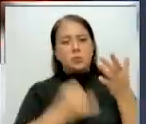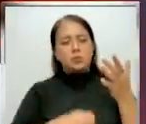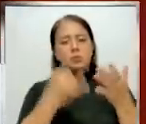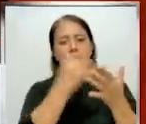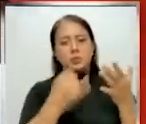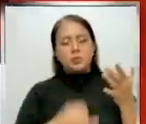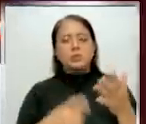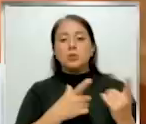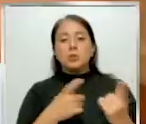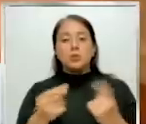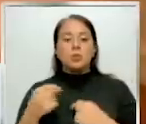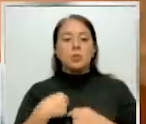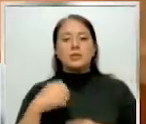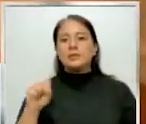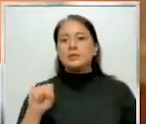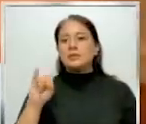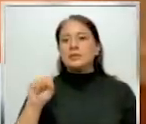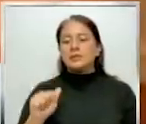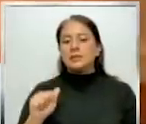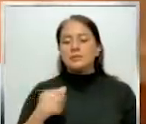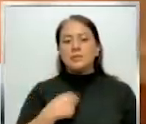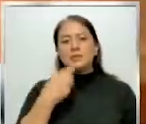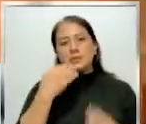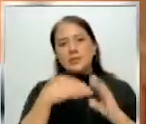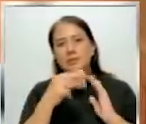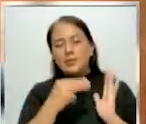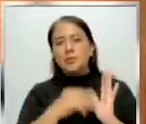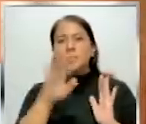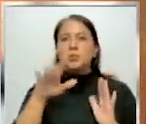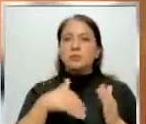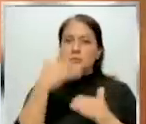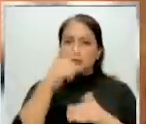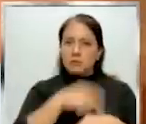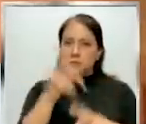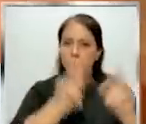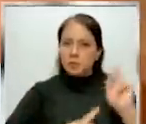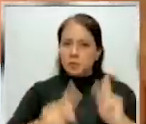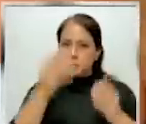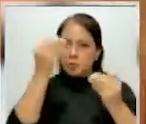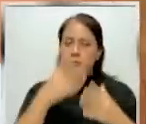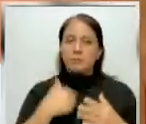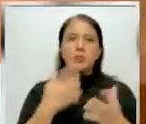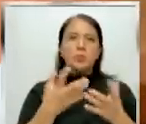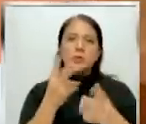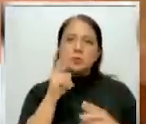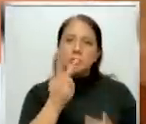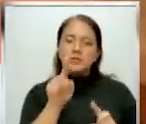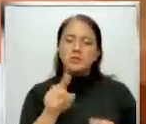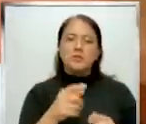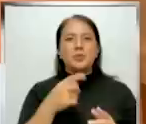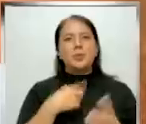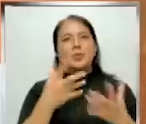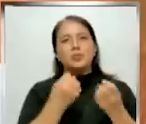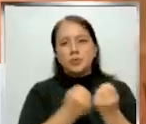siya bilang sisa. Minessage ko nga siya, sabi ko, uy, next time na mag-perform ko, sabihin mo ko kasi gusto ko tayo mapanood. Gusto ko tayo i-support kasi